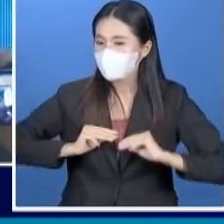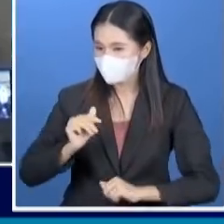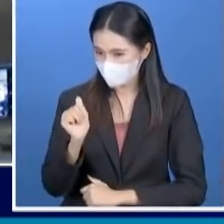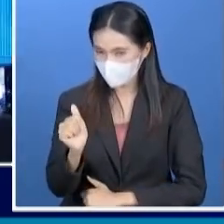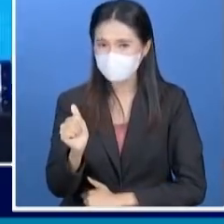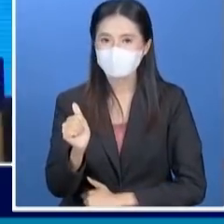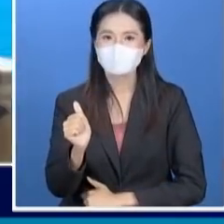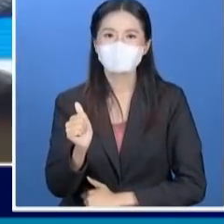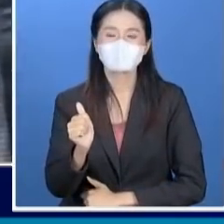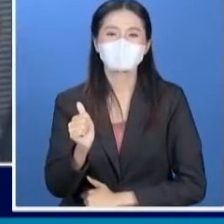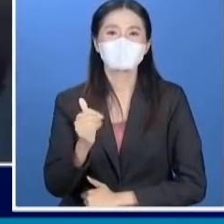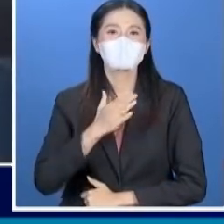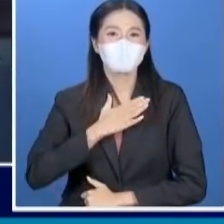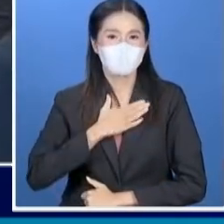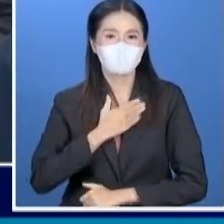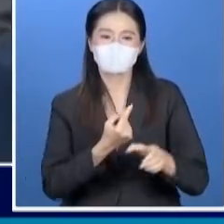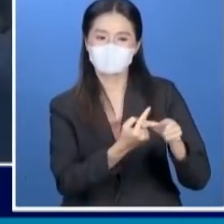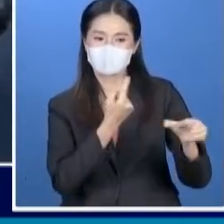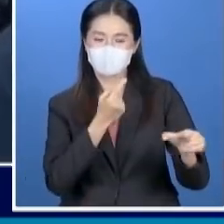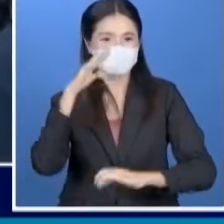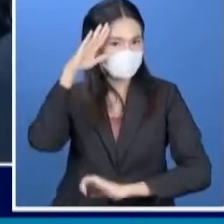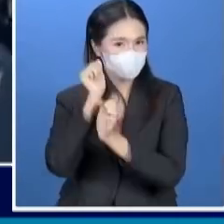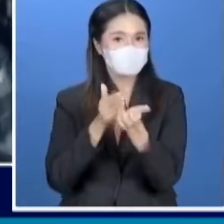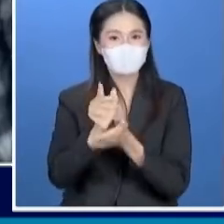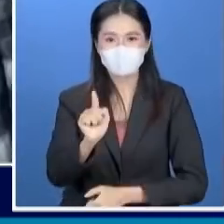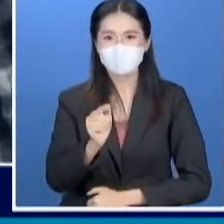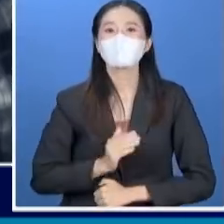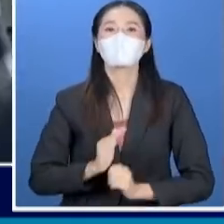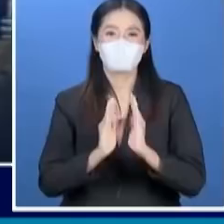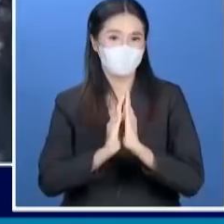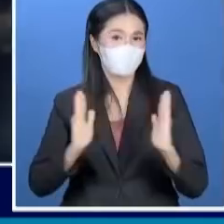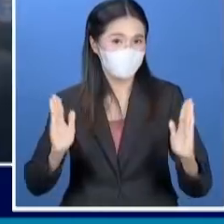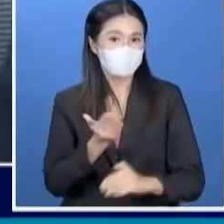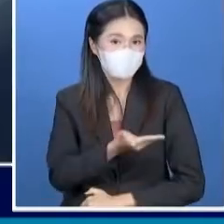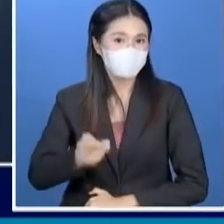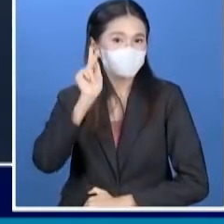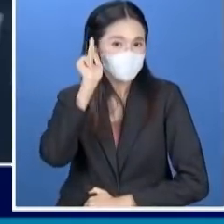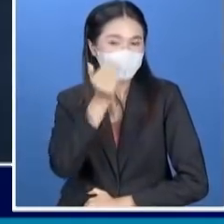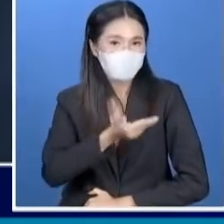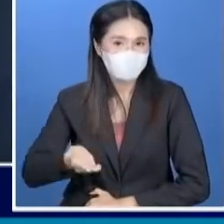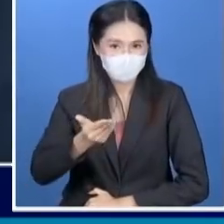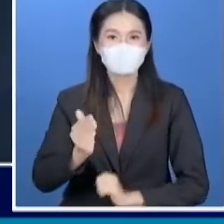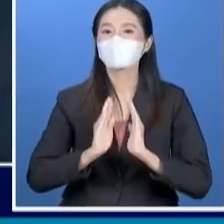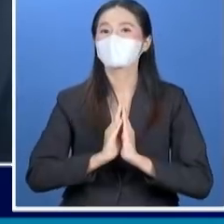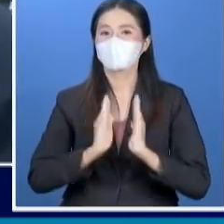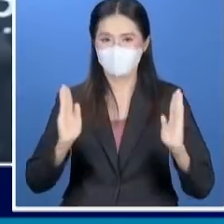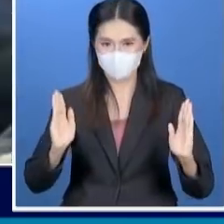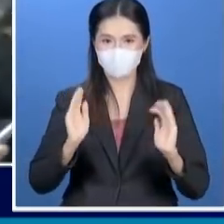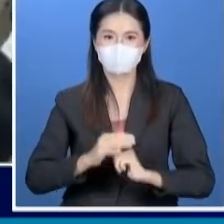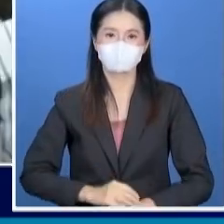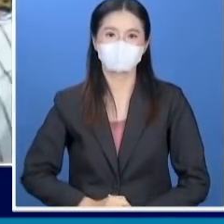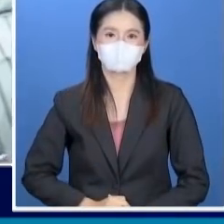ได้กับผมในฐานะตัวแทนของตำรวจภูธรภาคหนึ่งนะครับแล้วขอขอบคุณพี่น้องสื่อมวลชนทุกท่านอีกครั้งนะครับผมครับขอบ